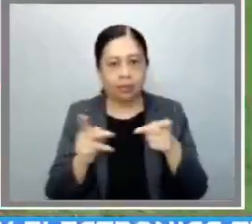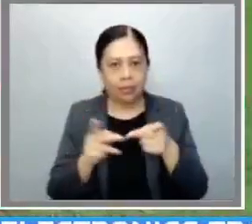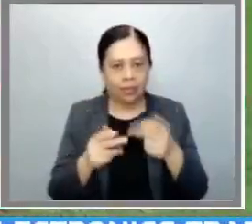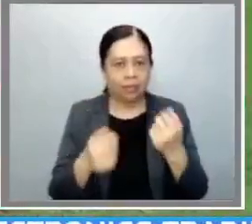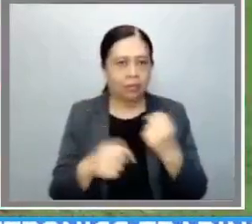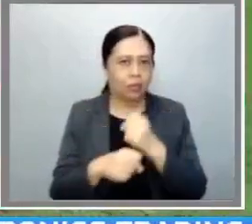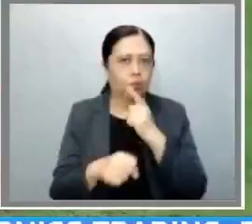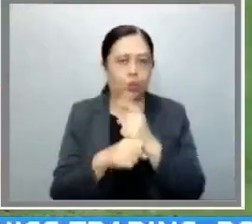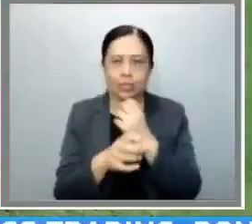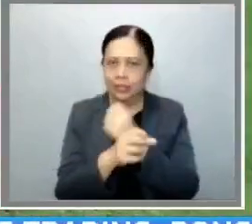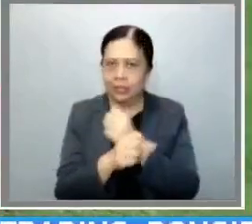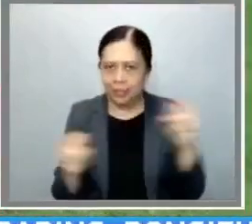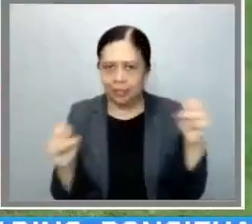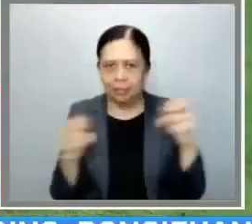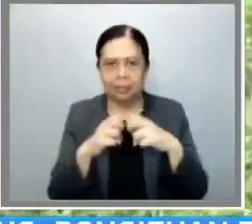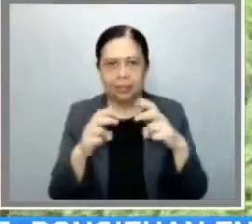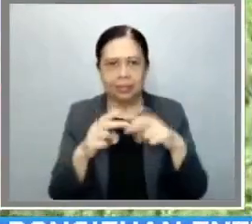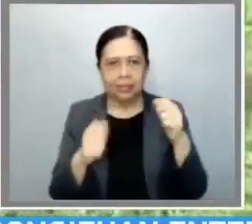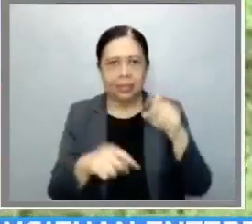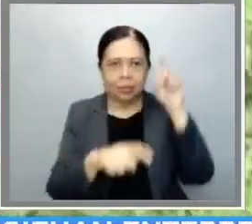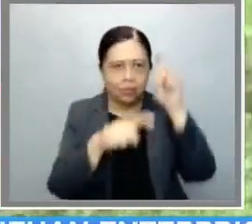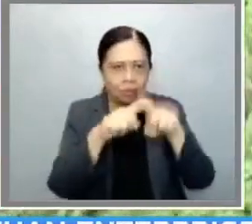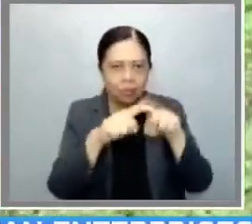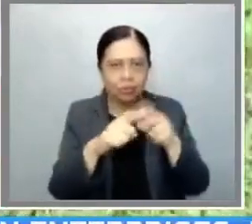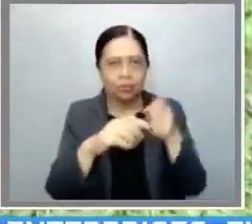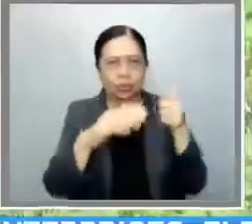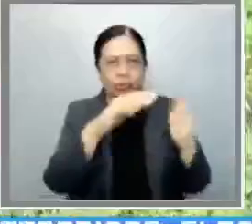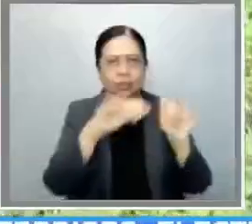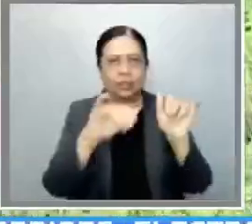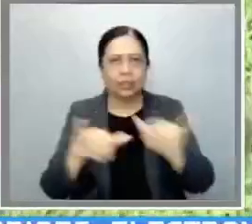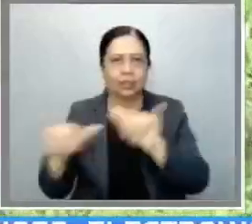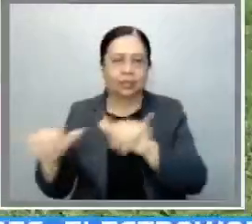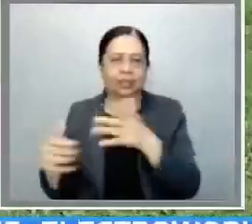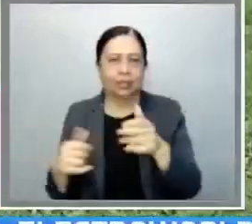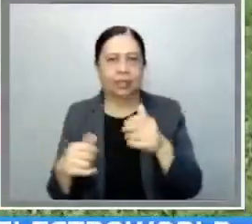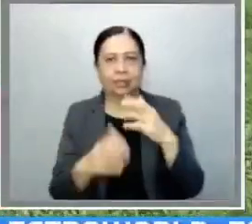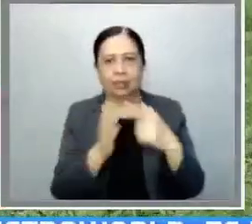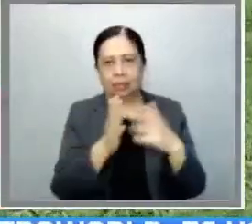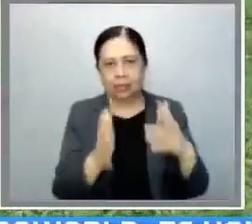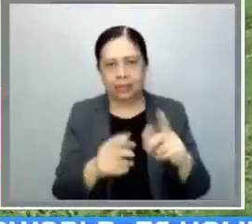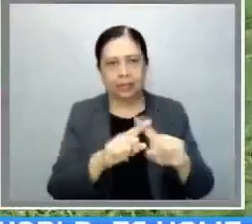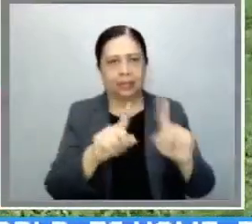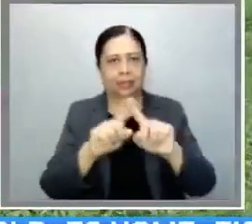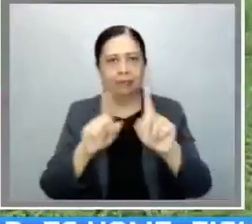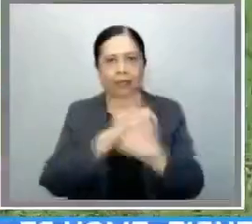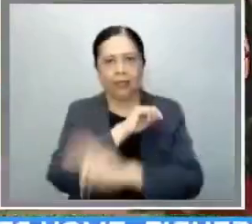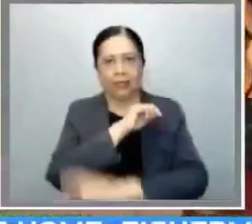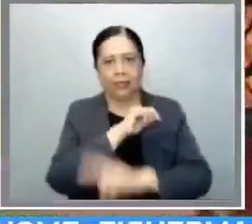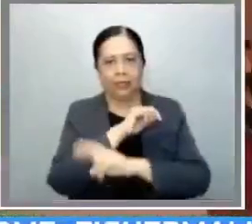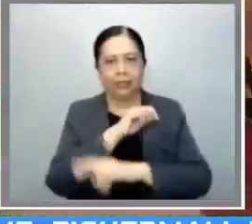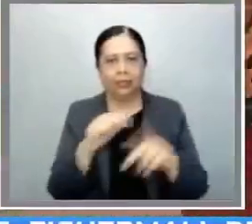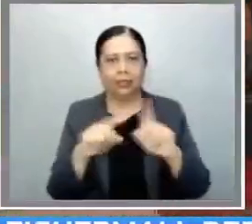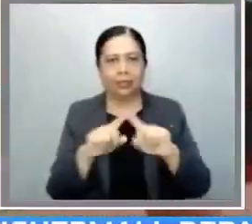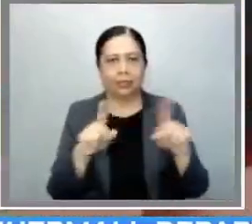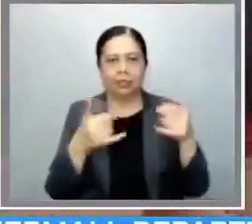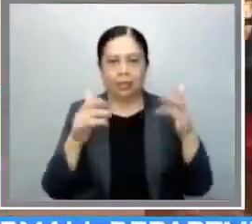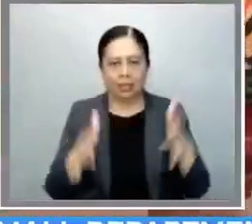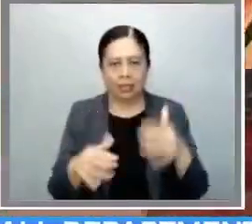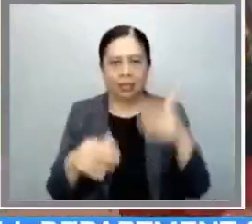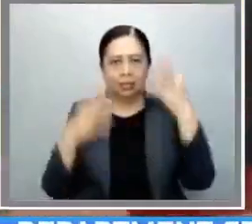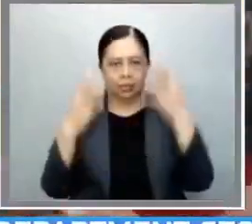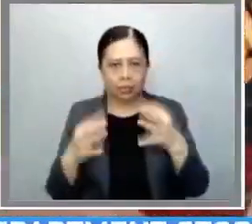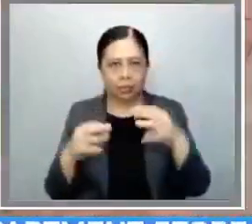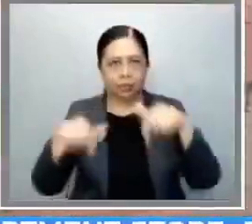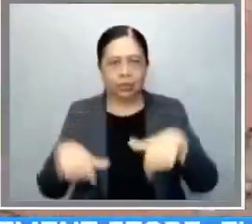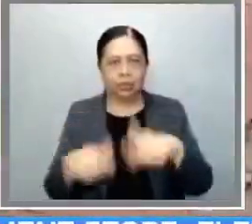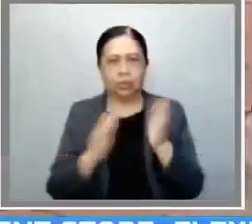ligtas maging ang biliting o yung mga lugar kung saan nag-stay ang bawat delegasyon ng bawat rehiyon. Ito, Rafi, yung mga napili ng mga eskwelahan.